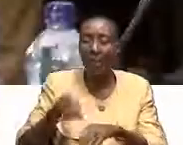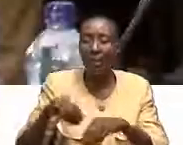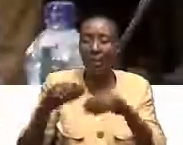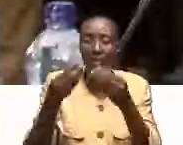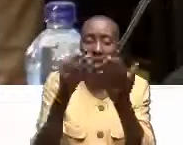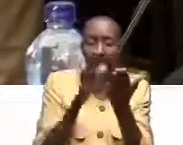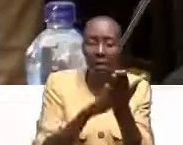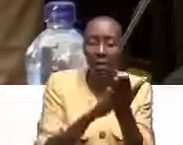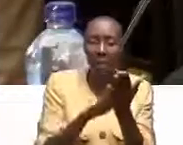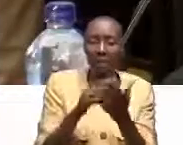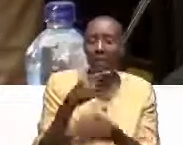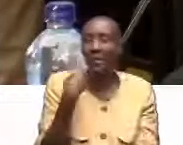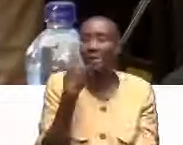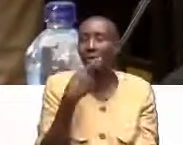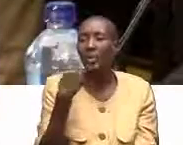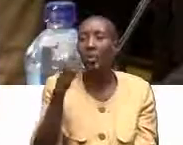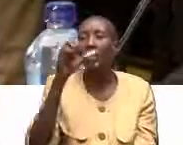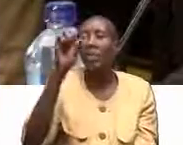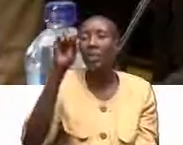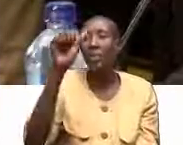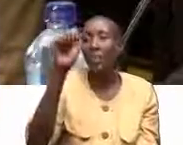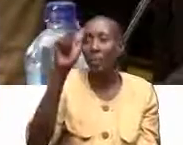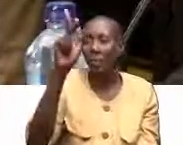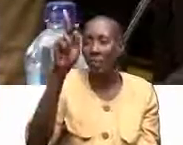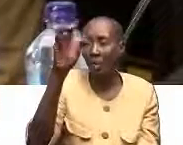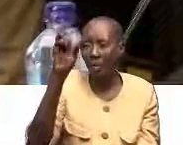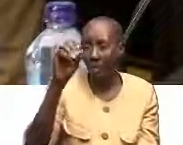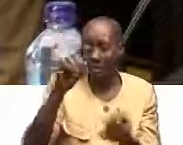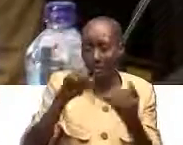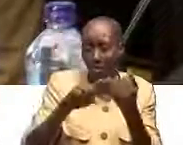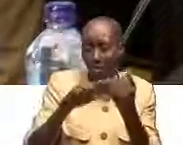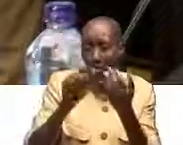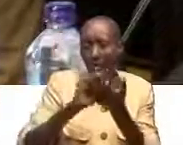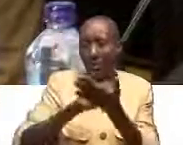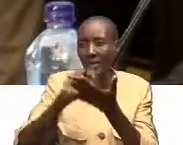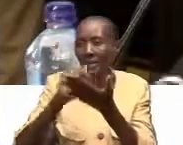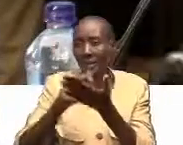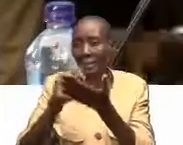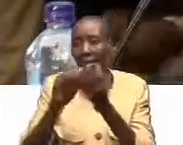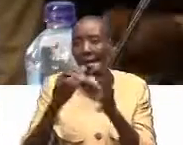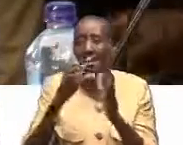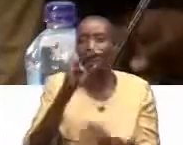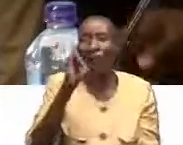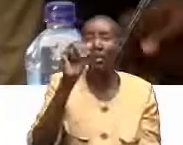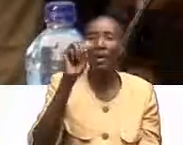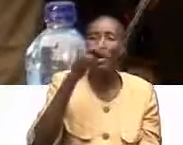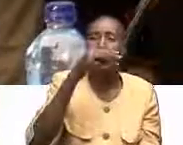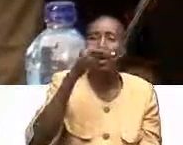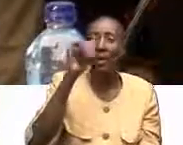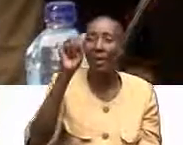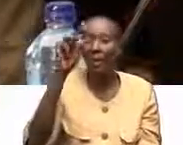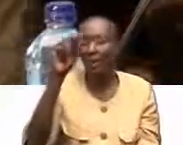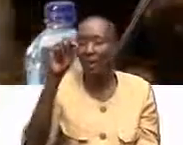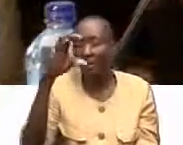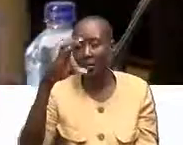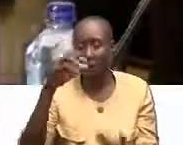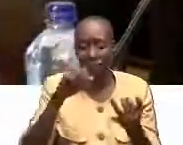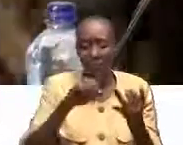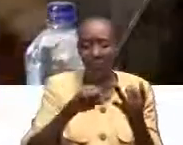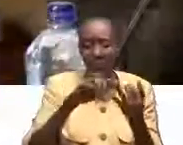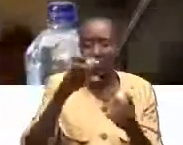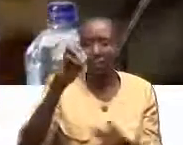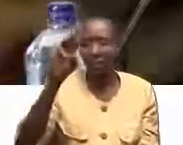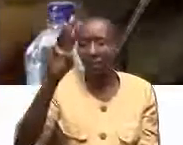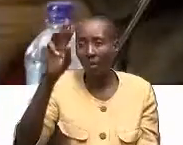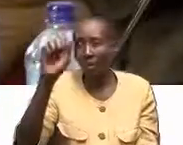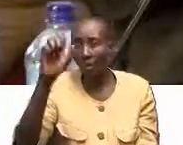vile Sako Bunyasi ambaye ni katibu mkuu wa chama cha ANC, vile vile Eliud Owalo ambaye alikuwa mwaniaji wa ubunge katika uchaguzi